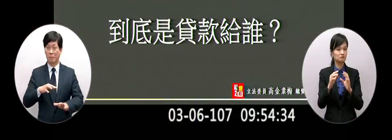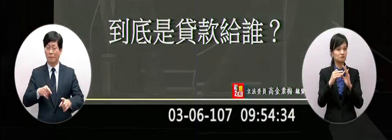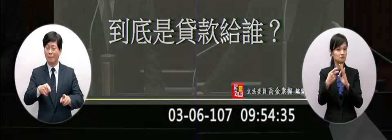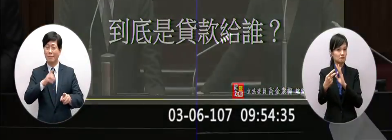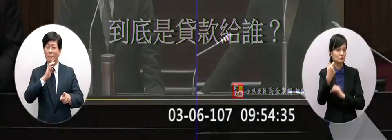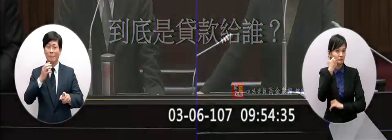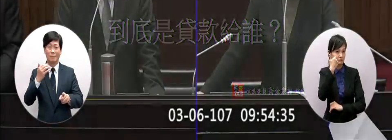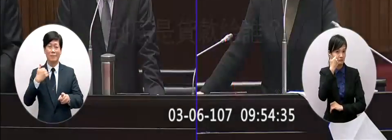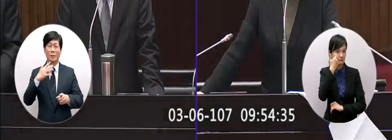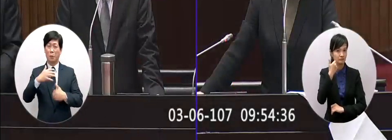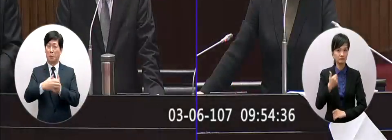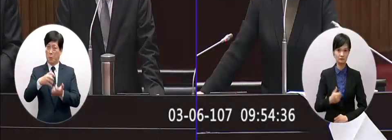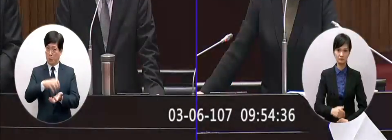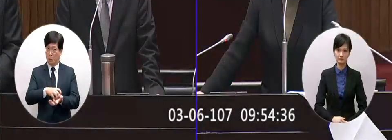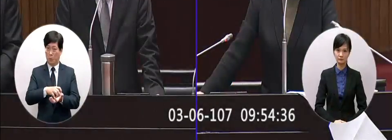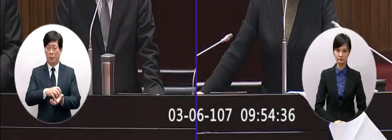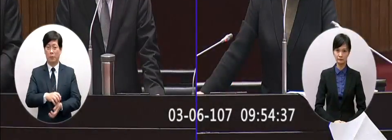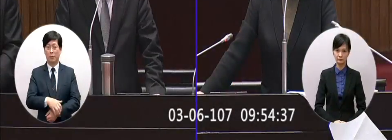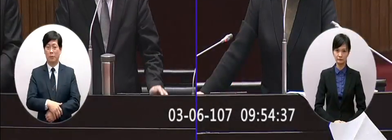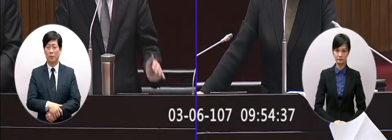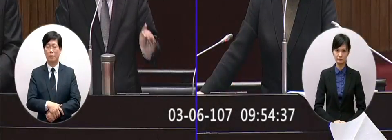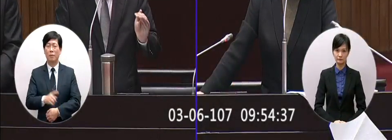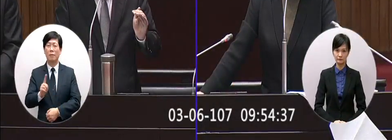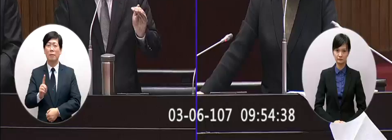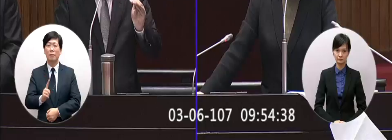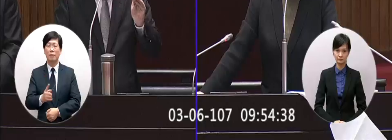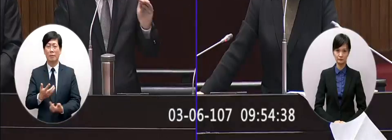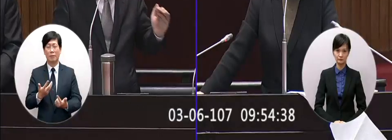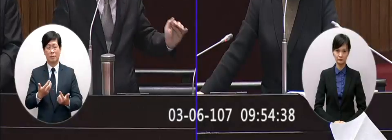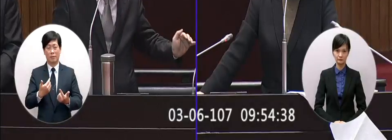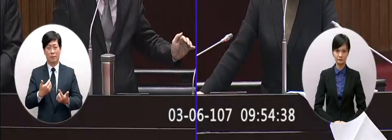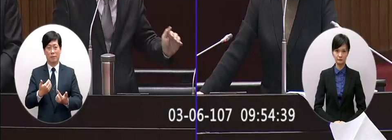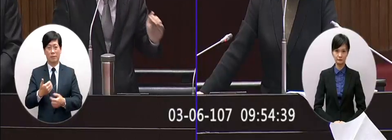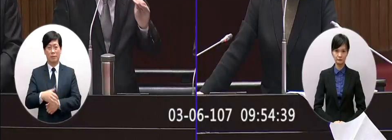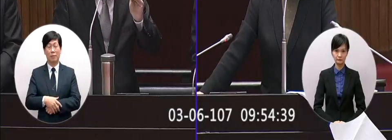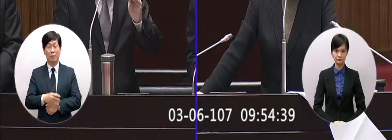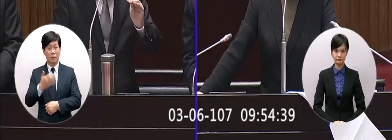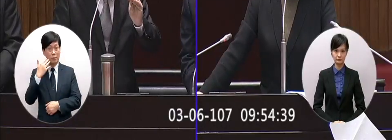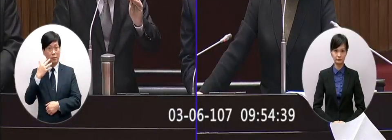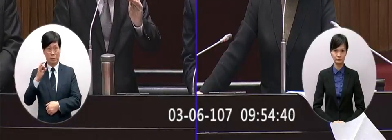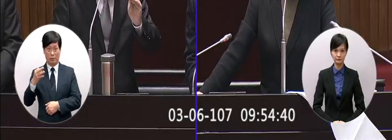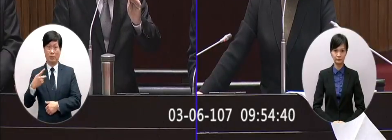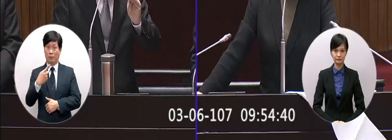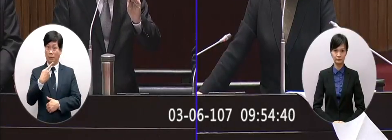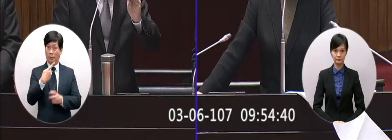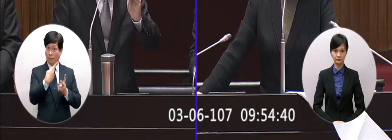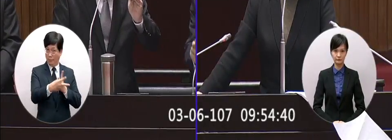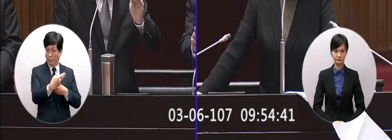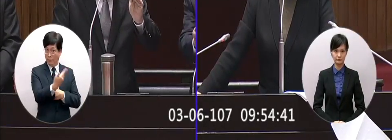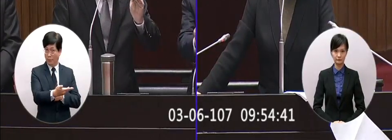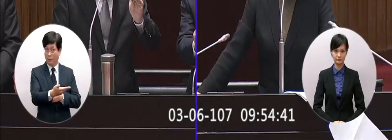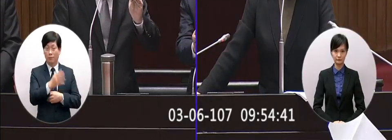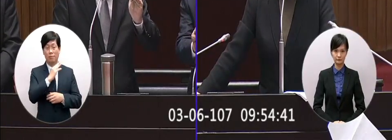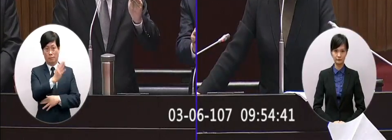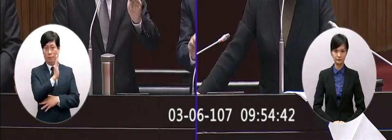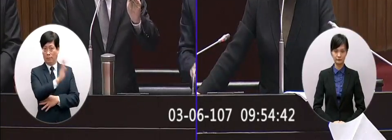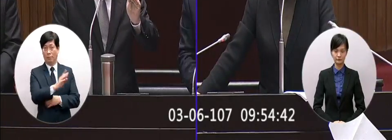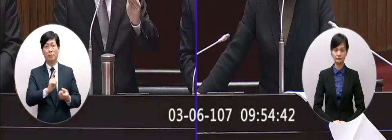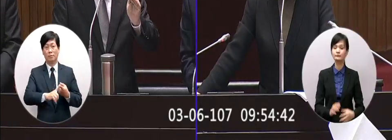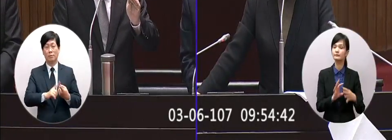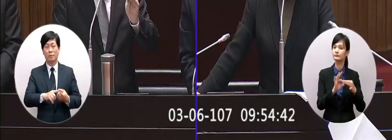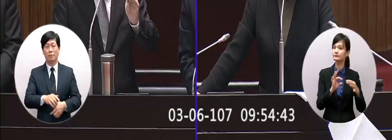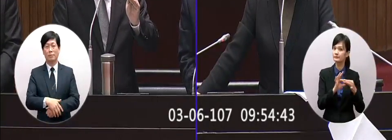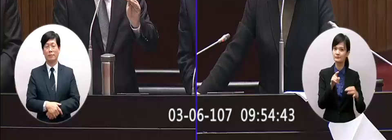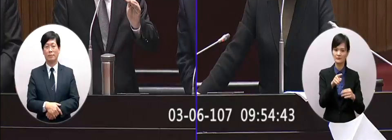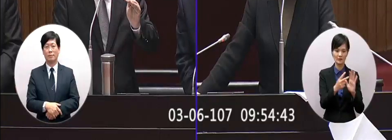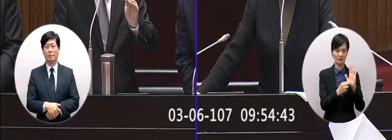我们那个是有保证的，就是说我们的款项是会给 那个国家吗？ 没关系，院